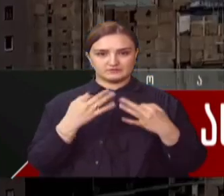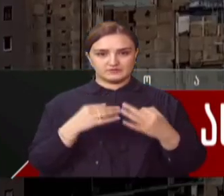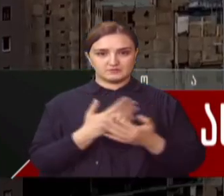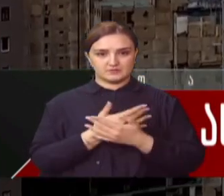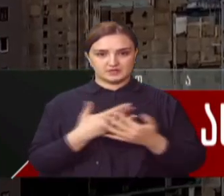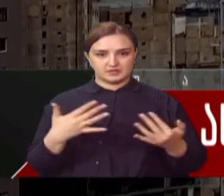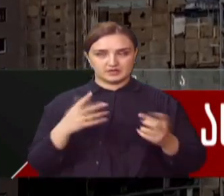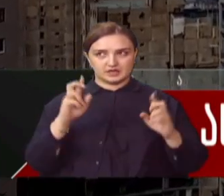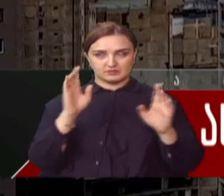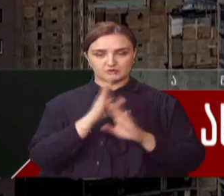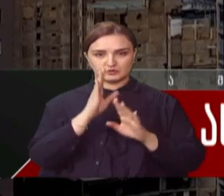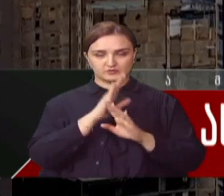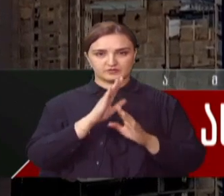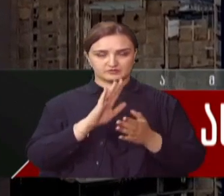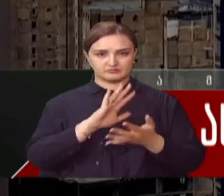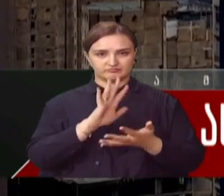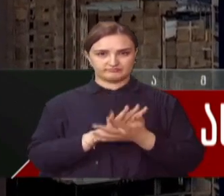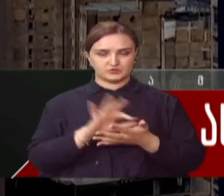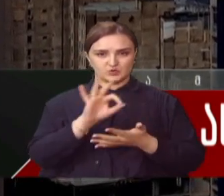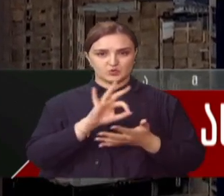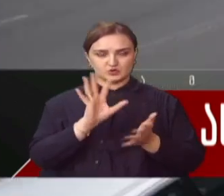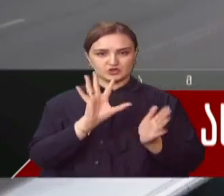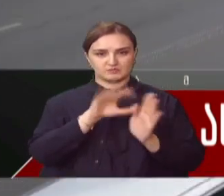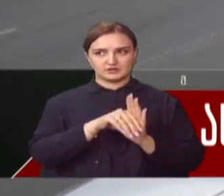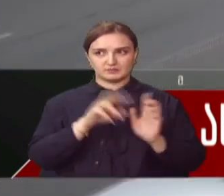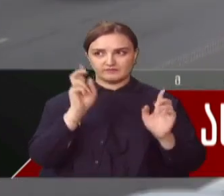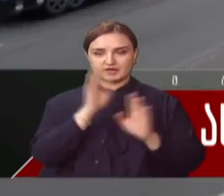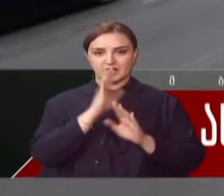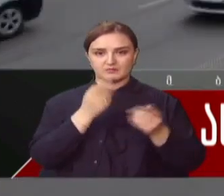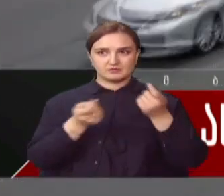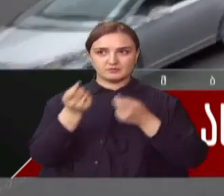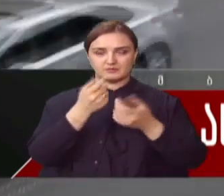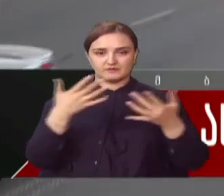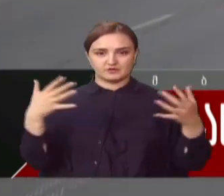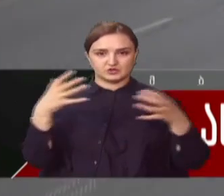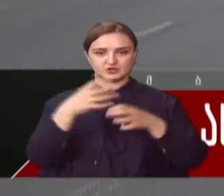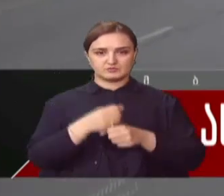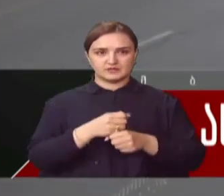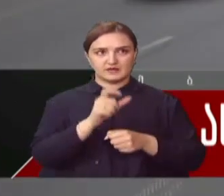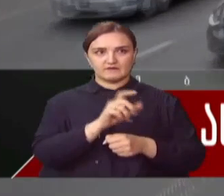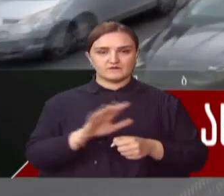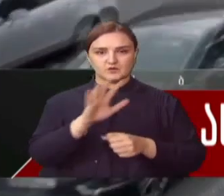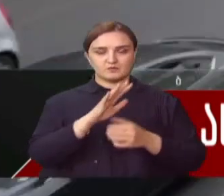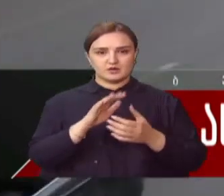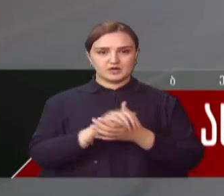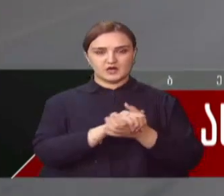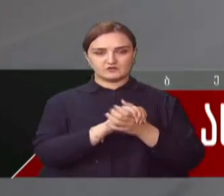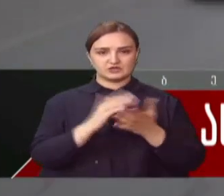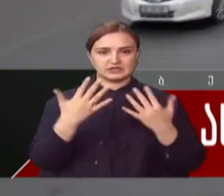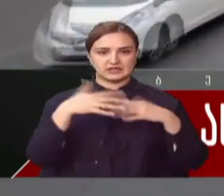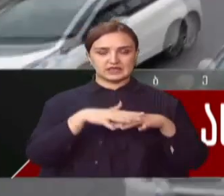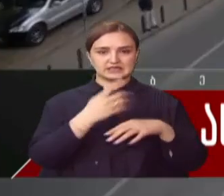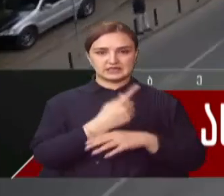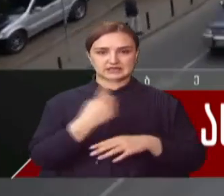ავტომანქანებს. ატმოსფერული ჰაერის შემადგენლობის კონტროლი და გარემოში ემისიების შემცირება ევროკავშირში ინტეგრაციისთვის ერთ-ერთი